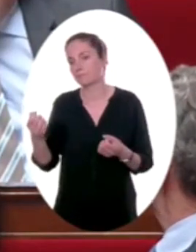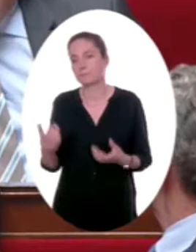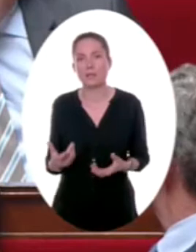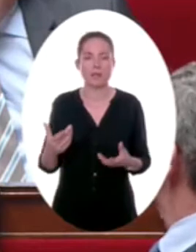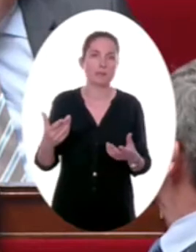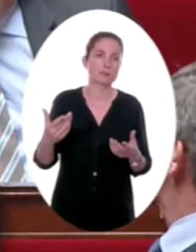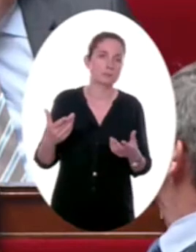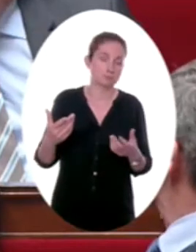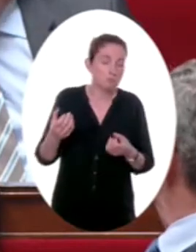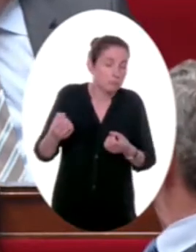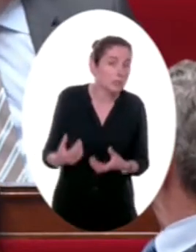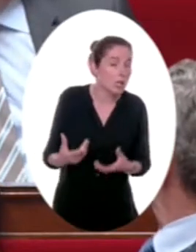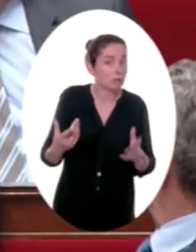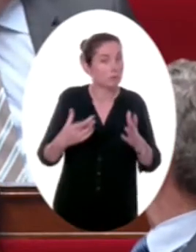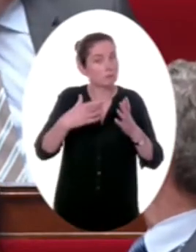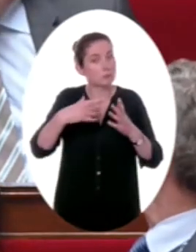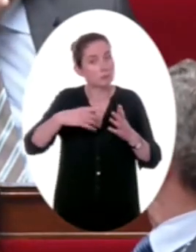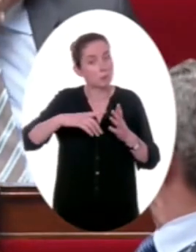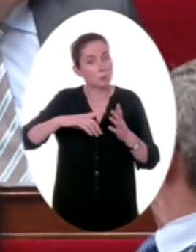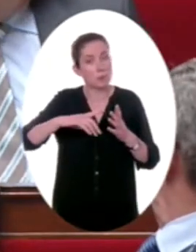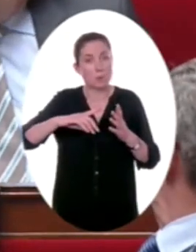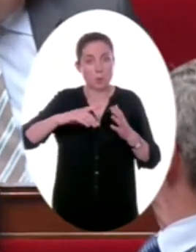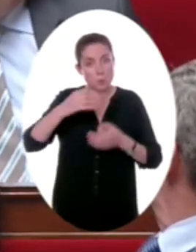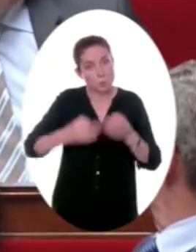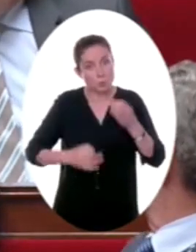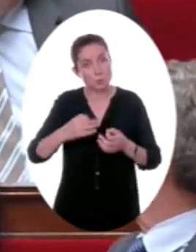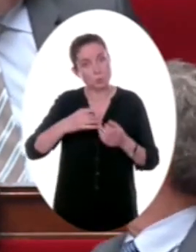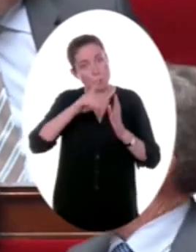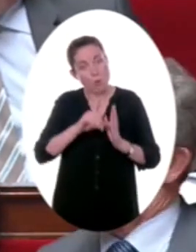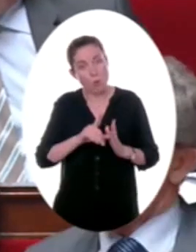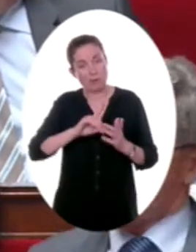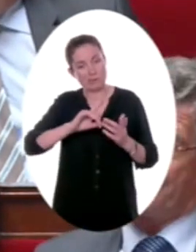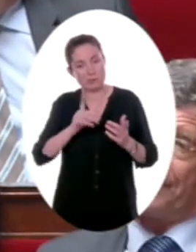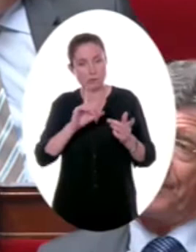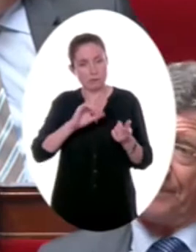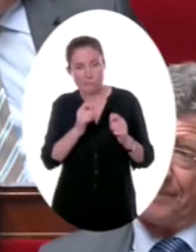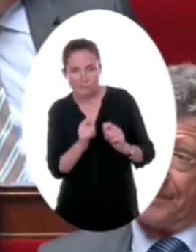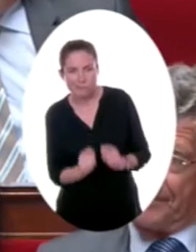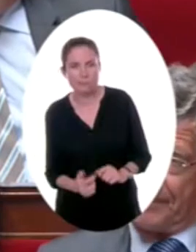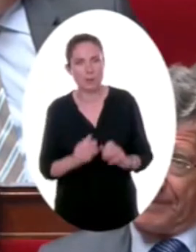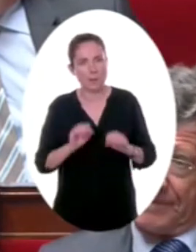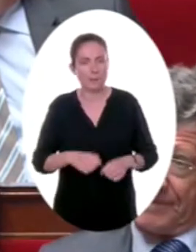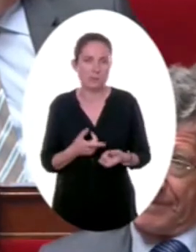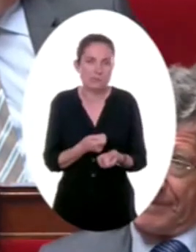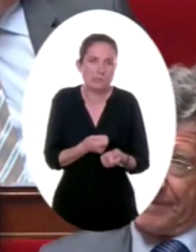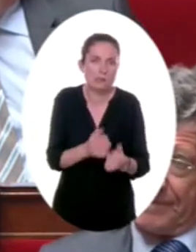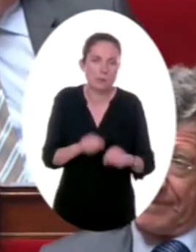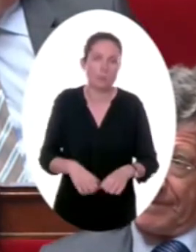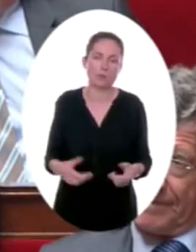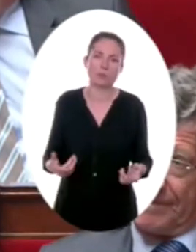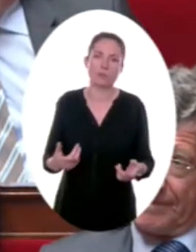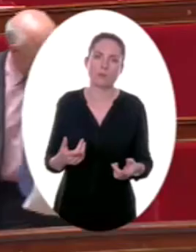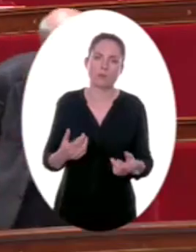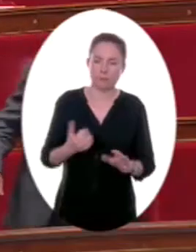droit. On l'a fait de nombreuses fois dans cet hémicycle. Et je pense que pour la bonne cause, mes chers collègues, vous auriez pu vous en